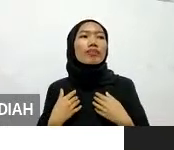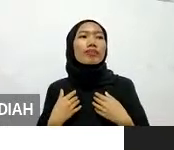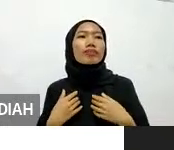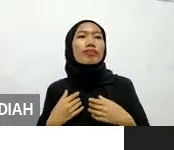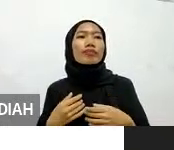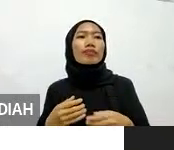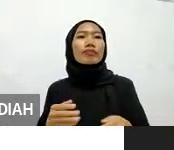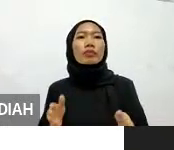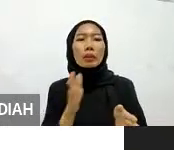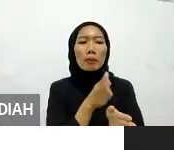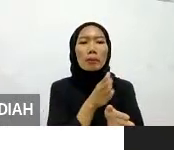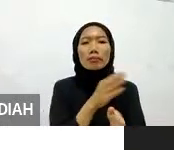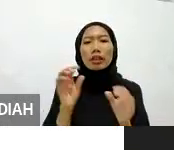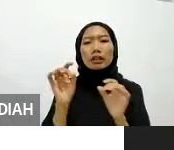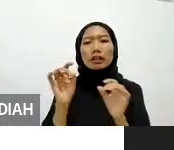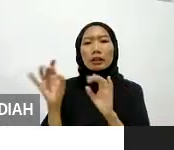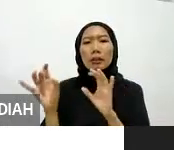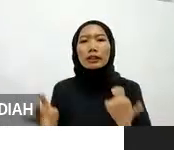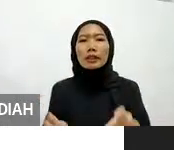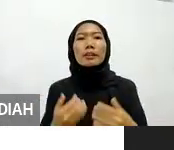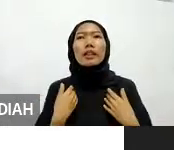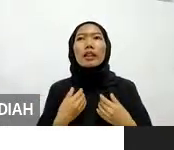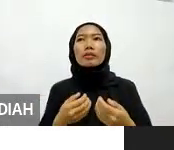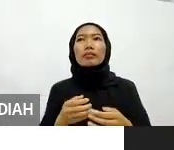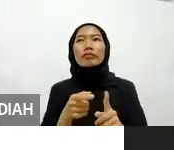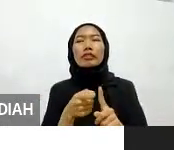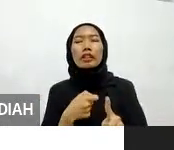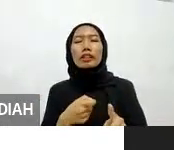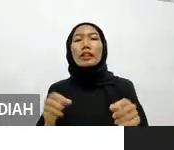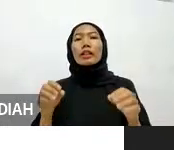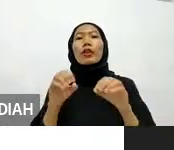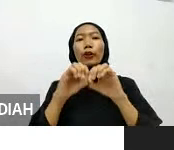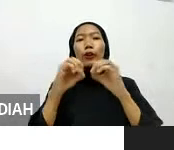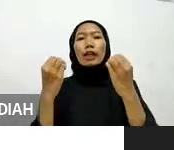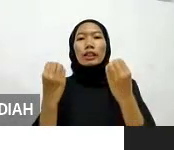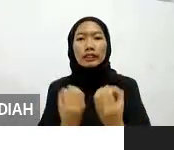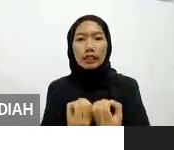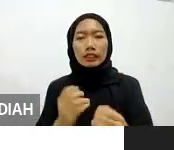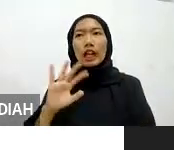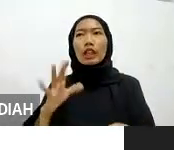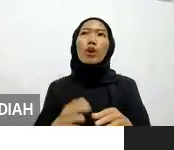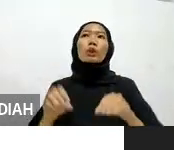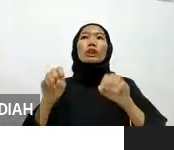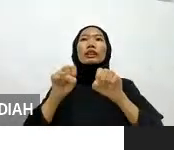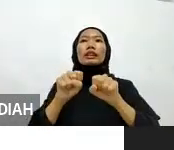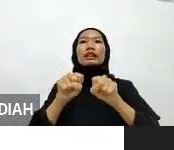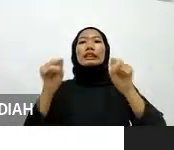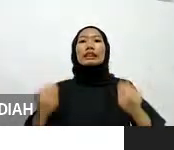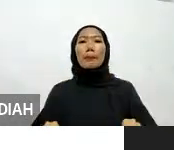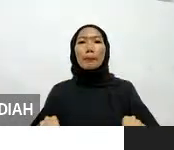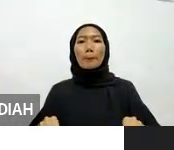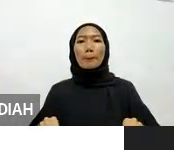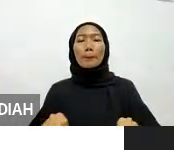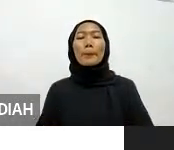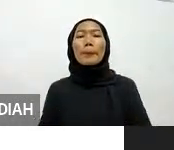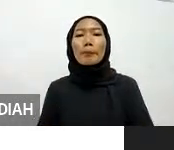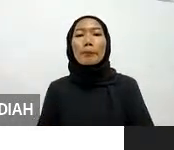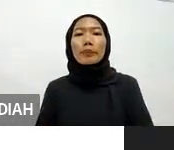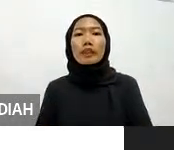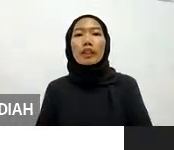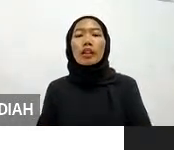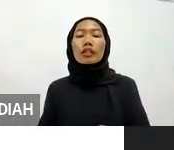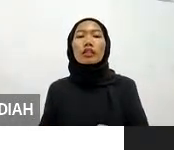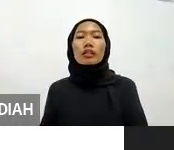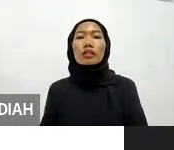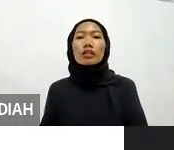sistem gitu ya. Apakah kita sudah cukup akomodatif, sudah cukup terjangkau baik fisik, sosial maupun